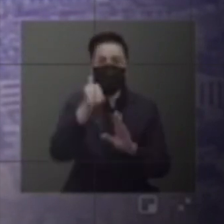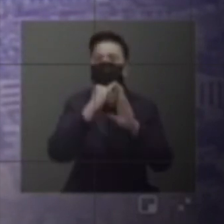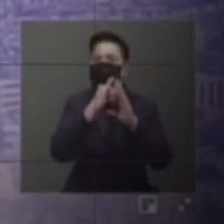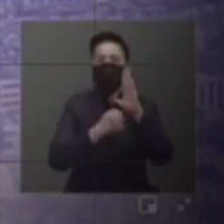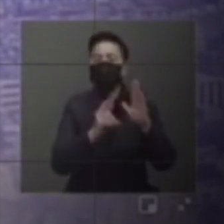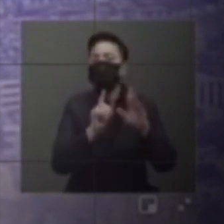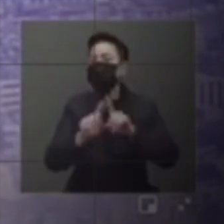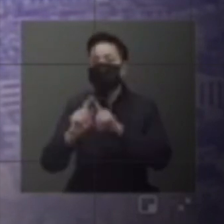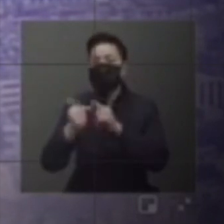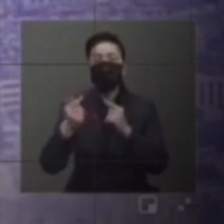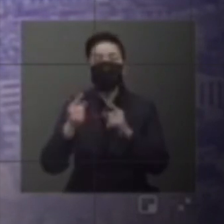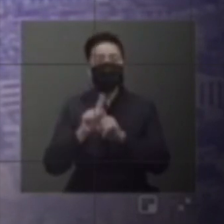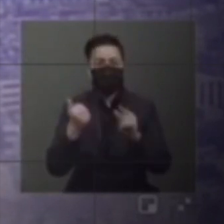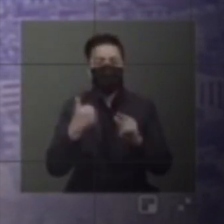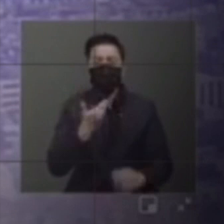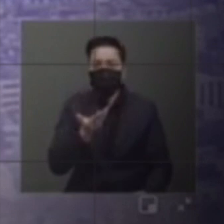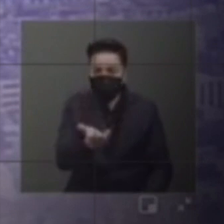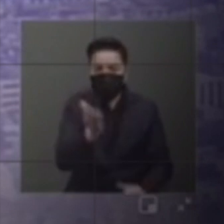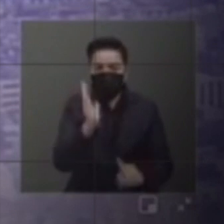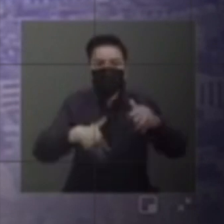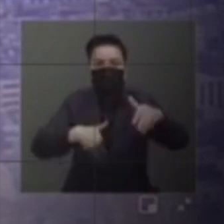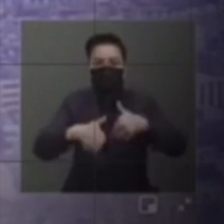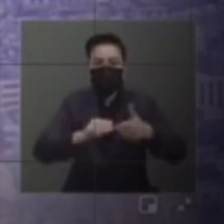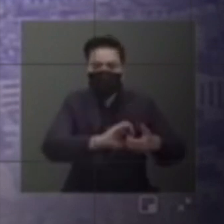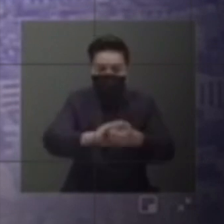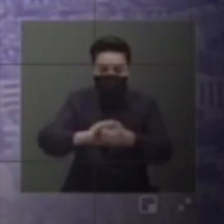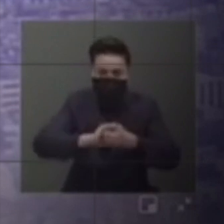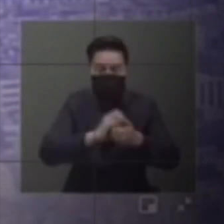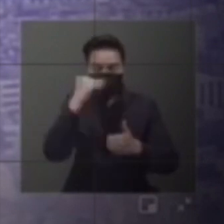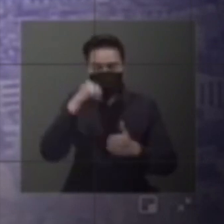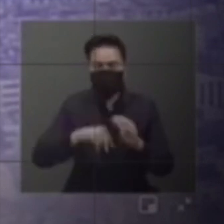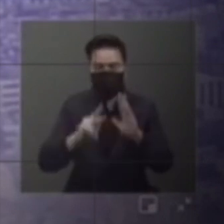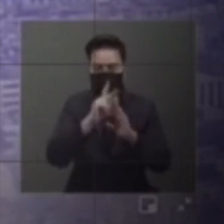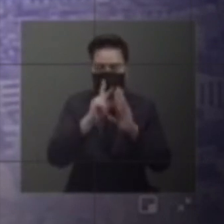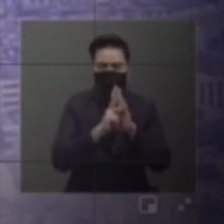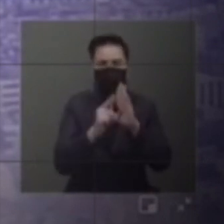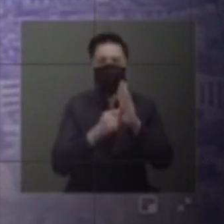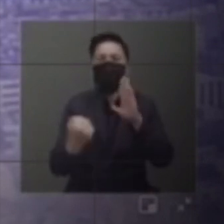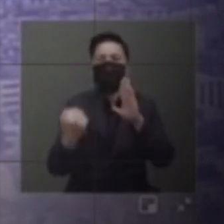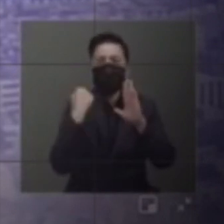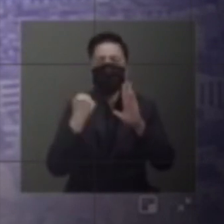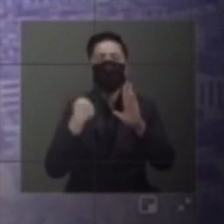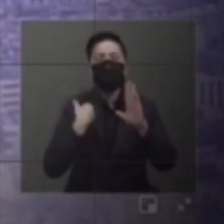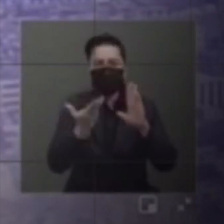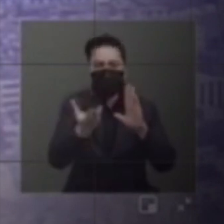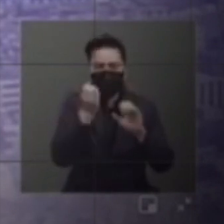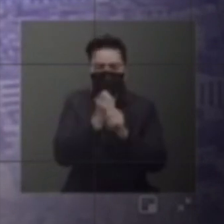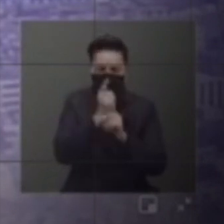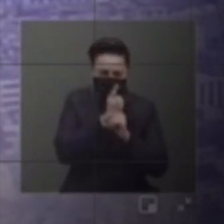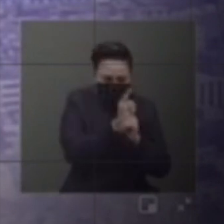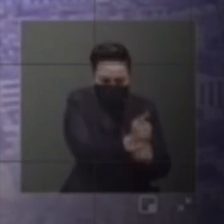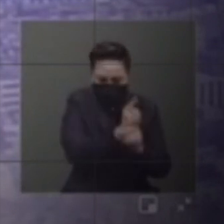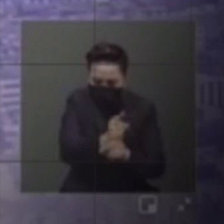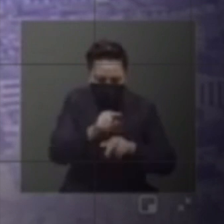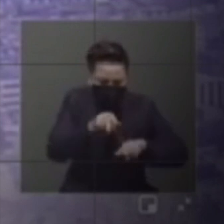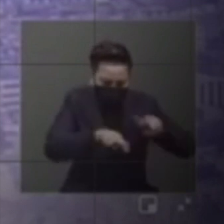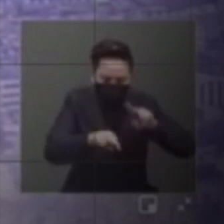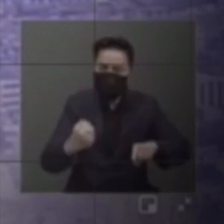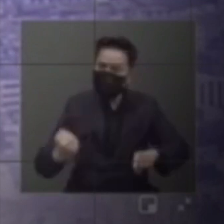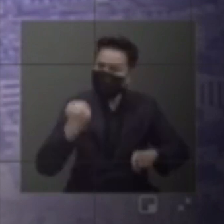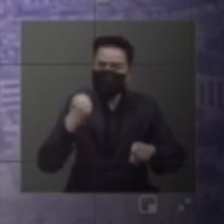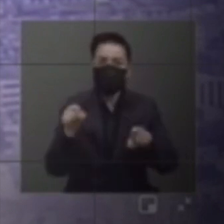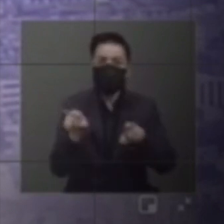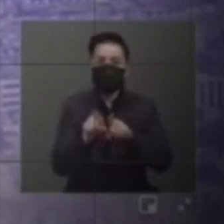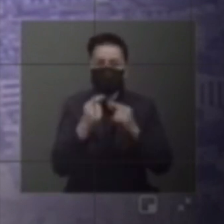การพยายามที่จะกำหนดมาตรการอย่างเข้มงวดการกำกับติดตามก็ต้องพยายามทำอย่างเข้มงวดเช่นกันค่ะและ